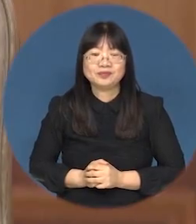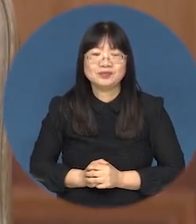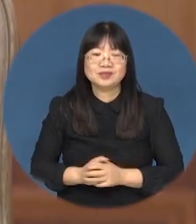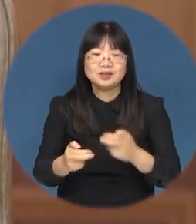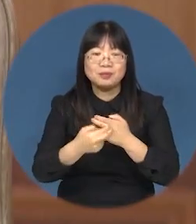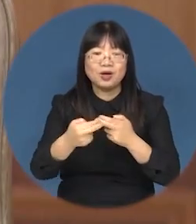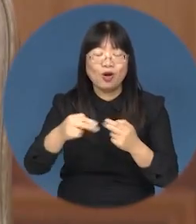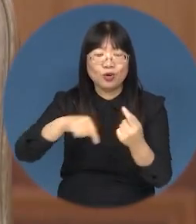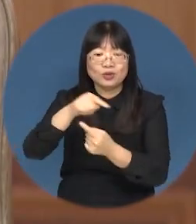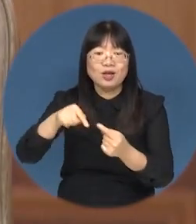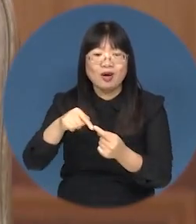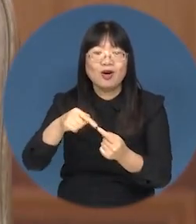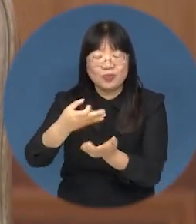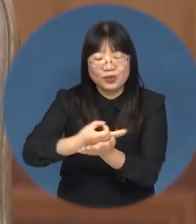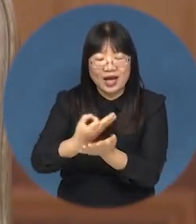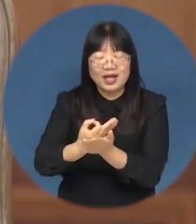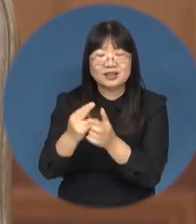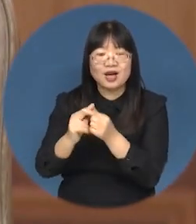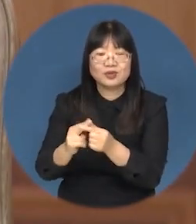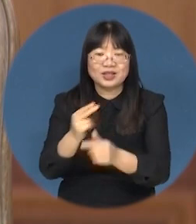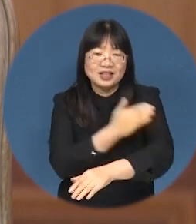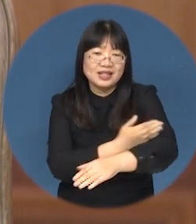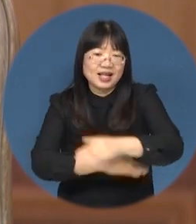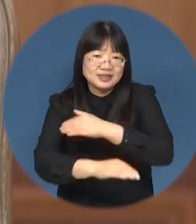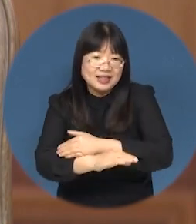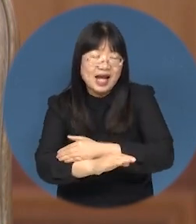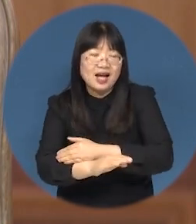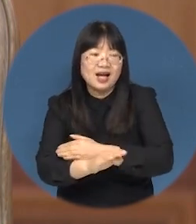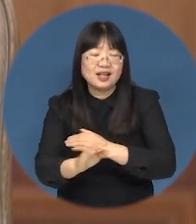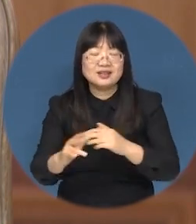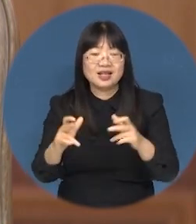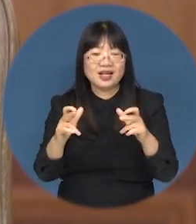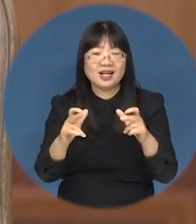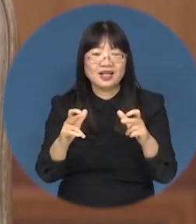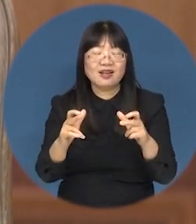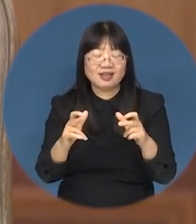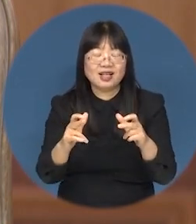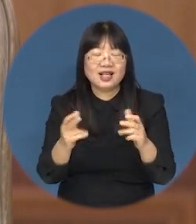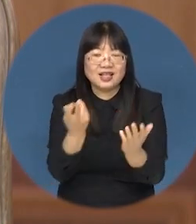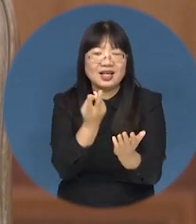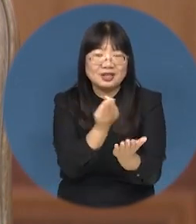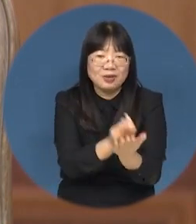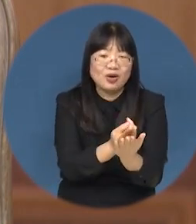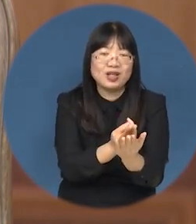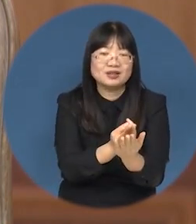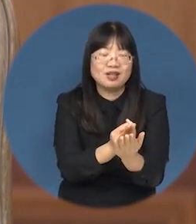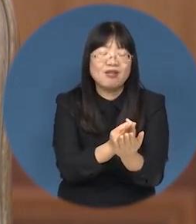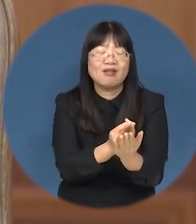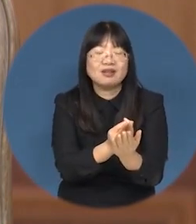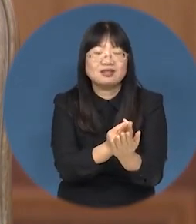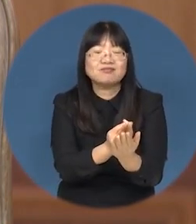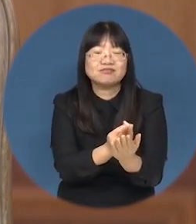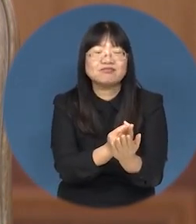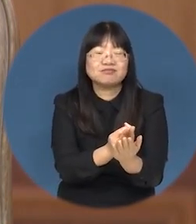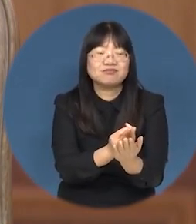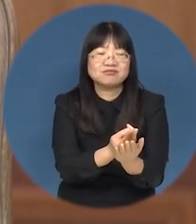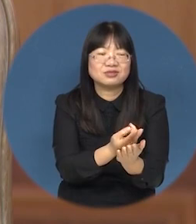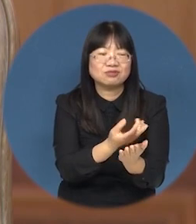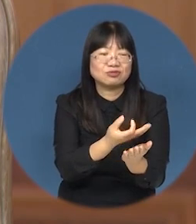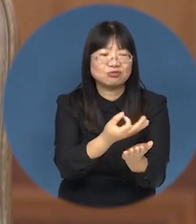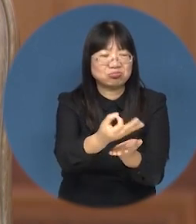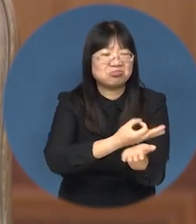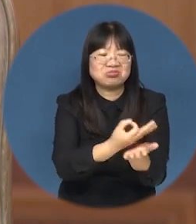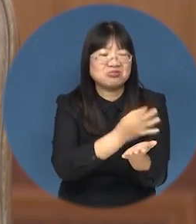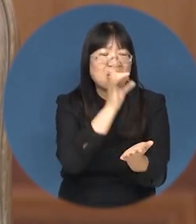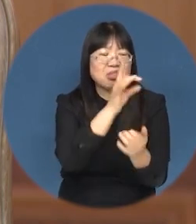운영비가 나오는 것하고 절단돼서 재활만 하게 해서 입원하는 것하고는 타산이 안 맞으니까 퇴원을 시키는 것 같습니다. 그분들이 사실 갈